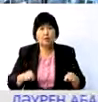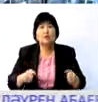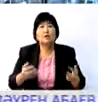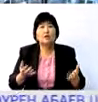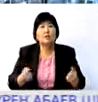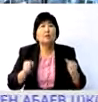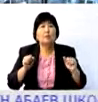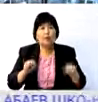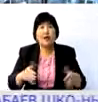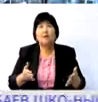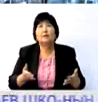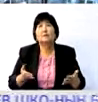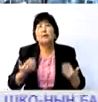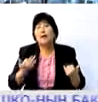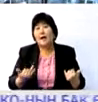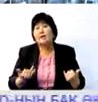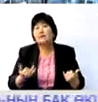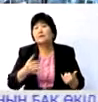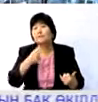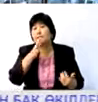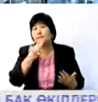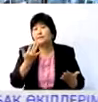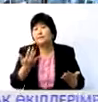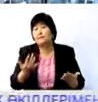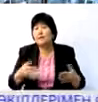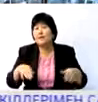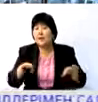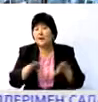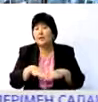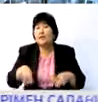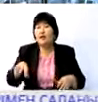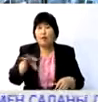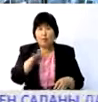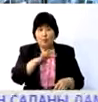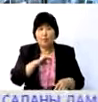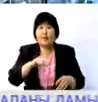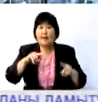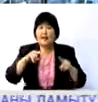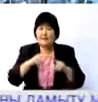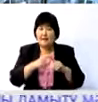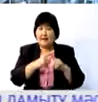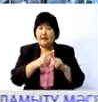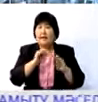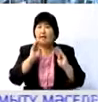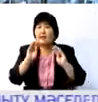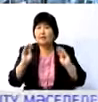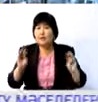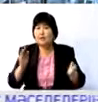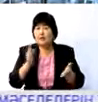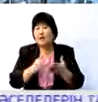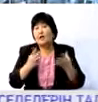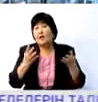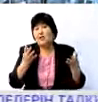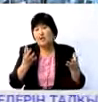болады. Қазіргі заманға сай бүкіл техникалар жабдықталған